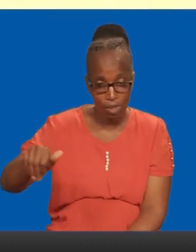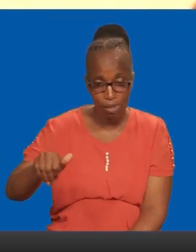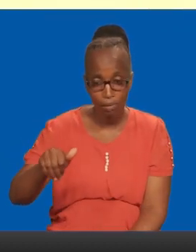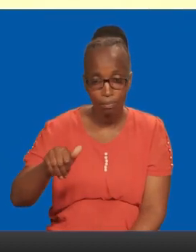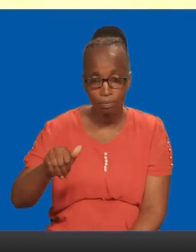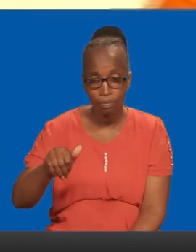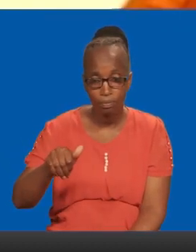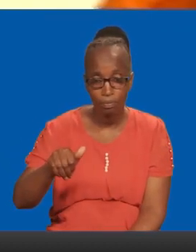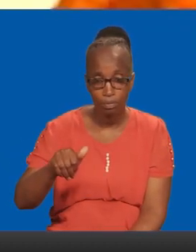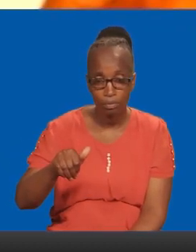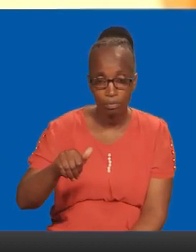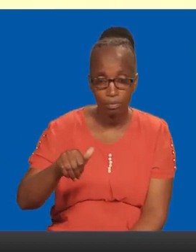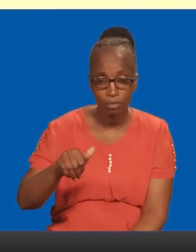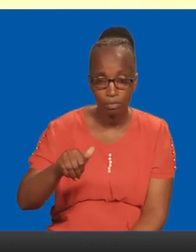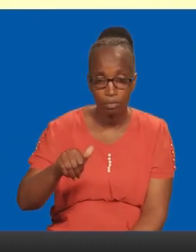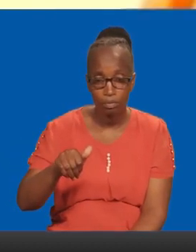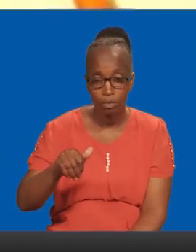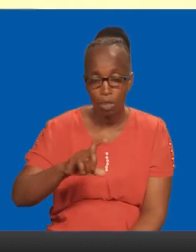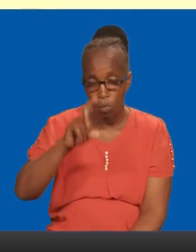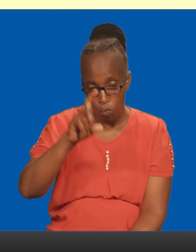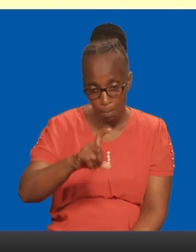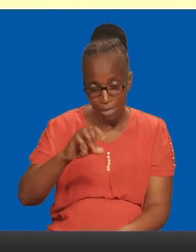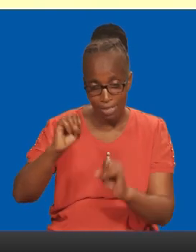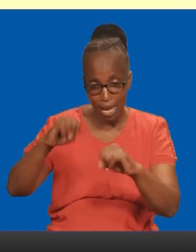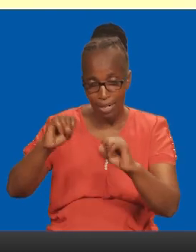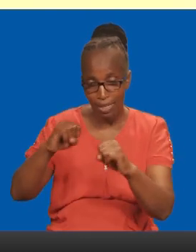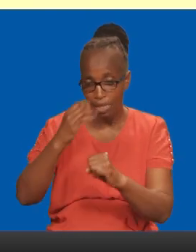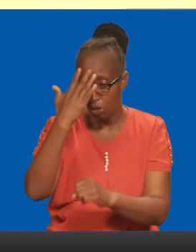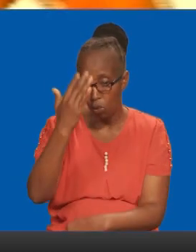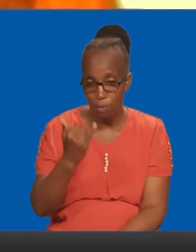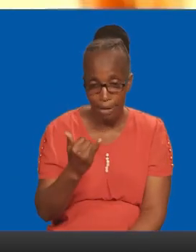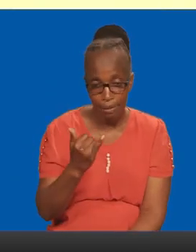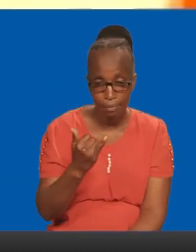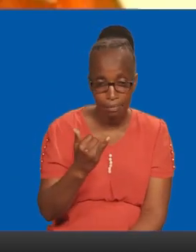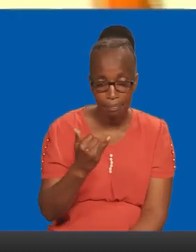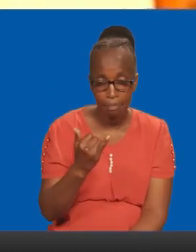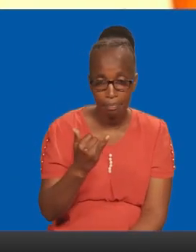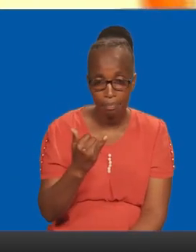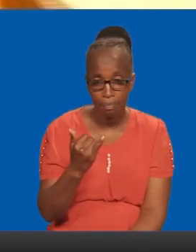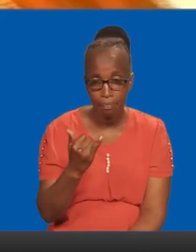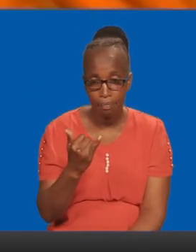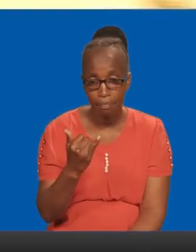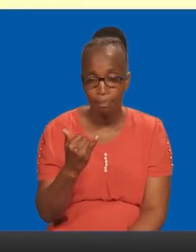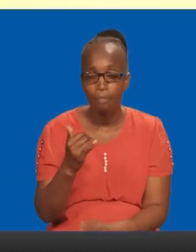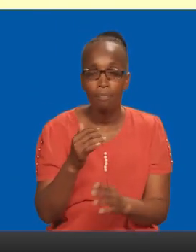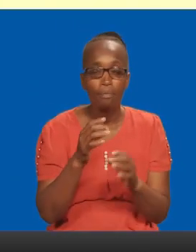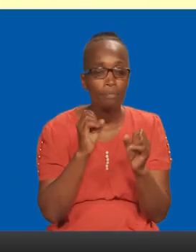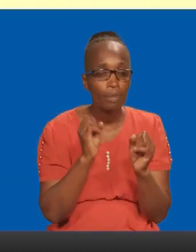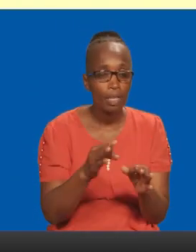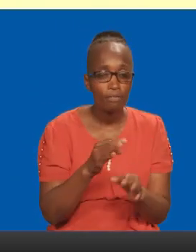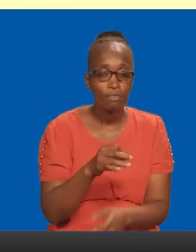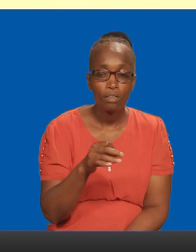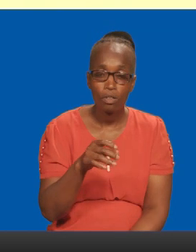na nini na kampuni ya Tata Chemical. Tuelewane kwa sababu hakuna haja ya kufunga